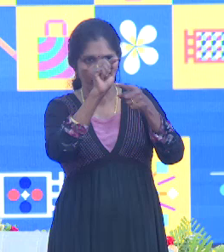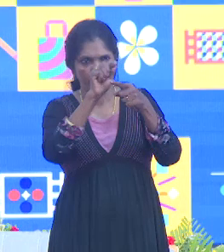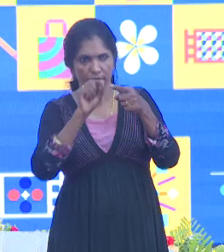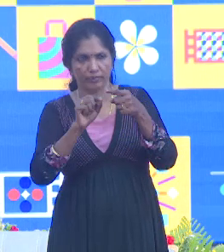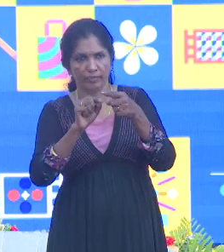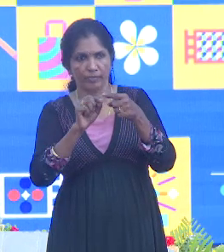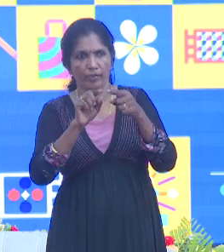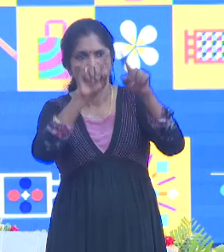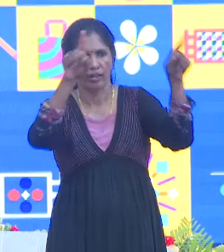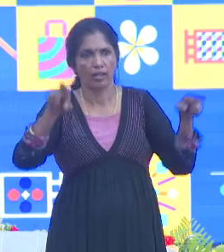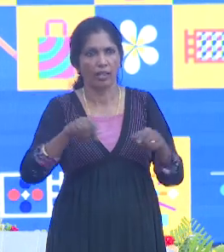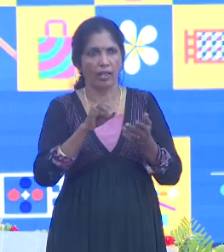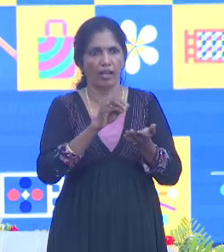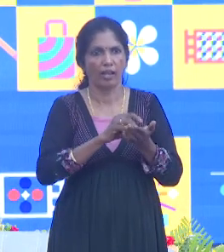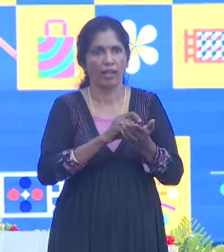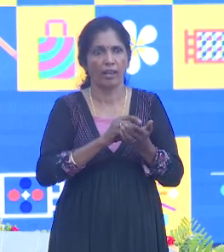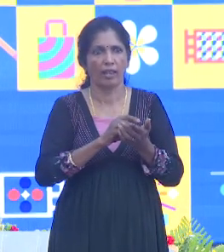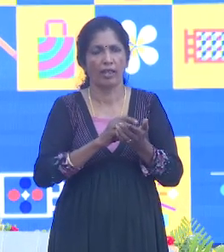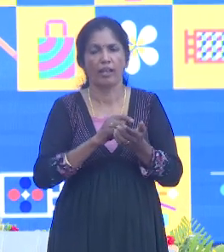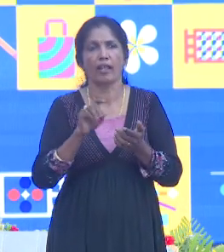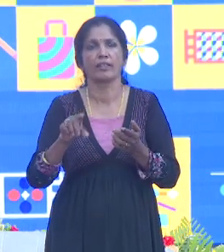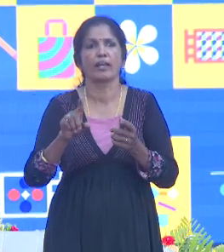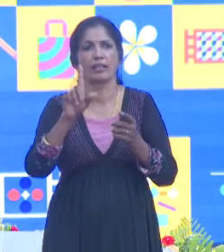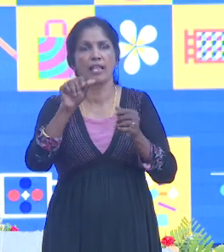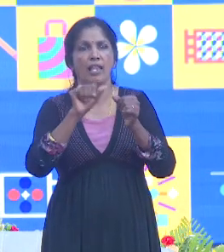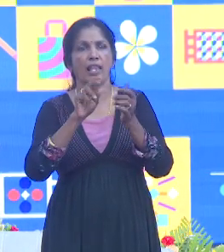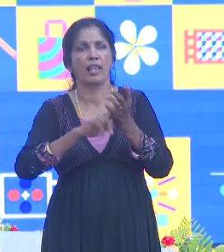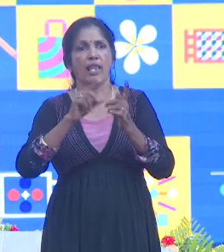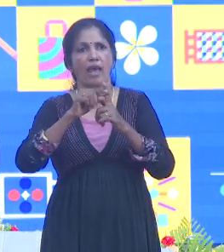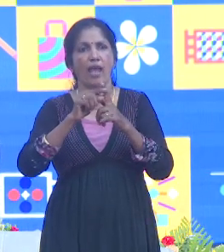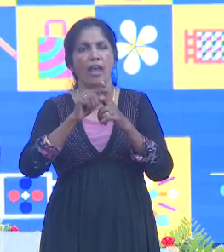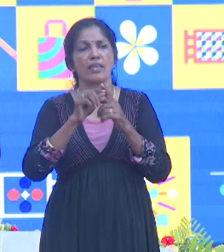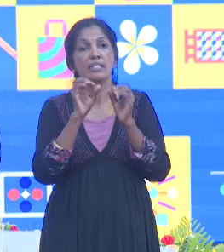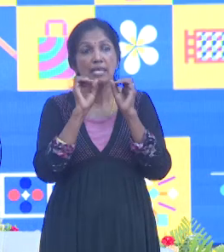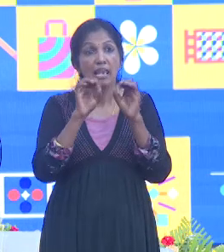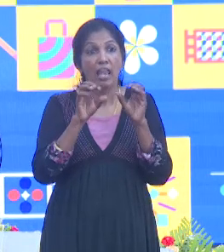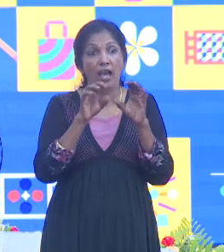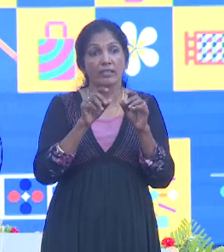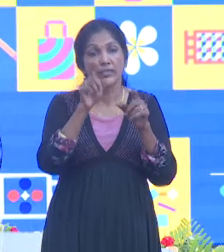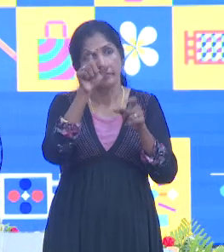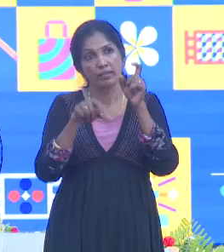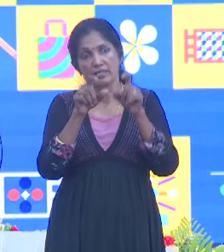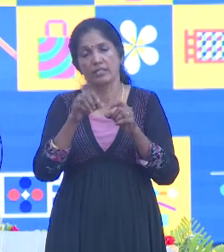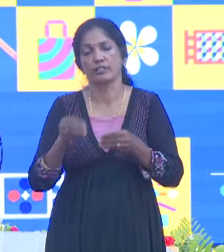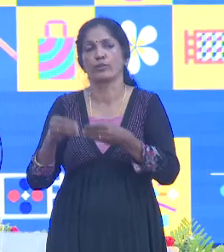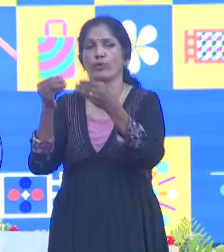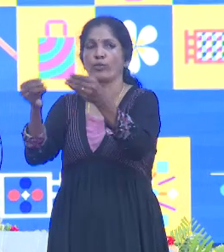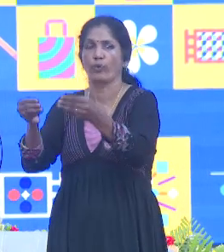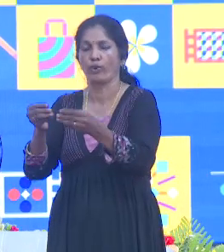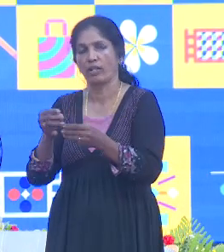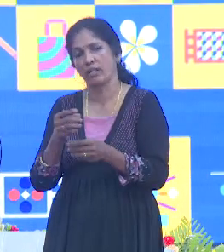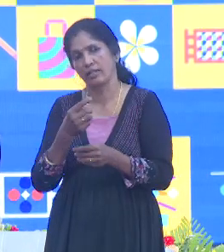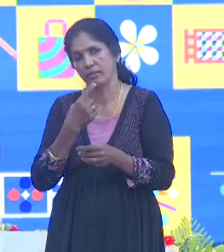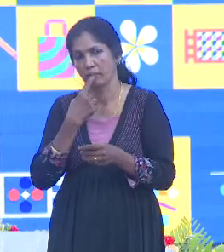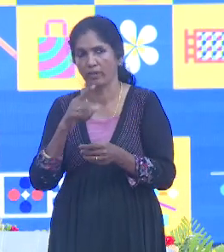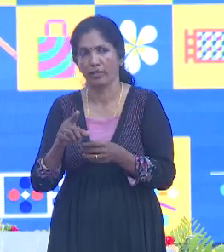87.5% ഭൂമി ലാൻഡ്ലെസ് അഗ്രികൾച്ചറൽ ലേബറേഴ്സിന് അസൈൻ ചെയ്ത് കൊടുക്കാനുള്ളതാണ് എന്ന് ചൂണ്ടിക്കാണിക്കുക